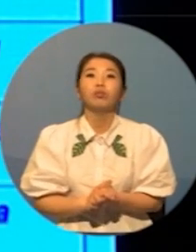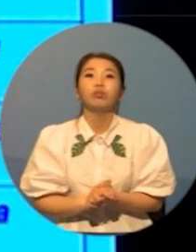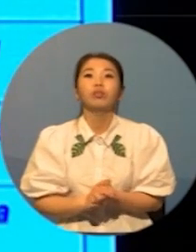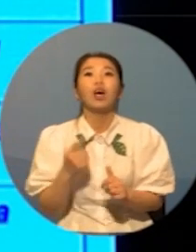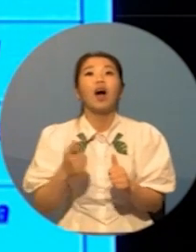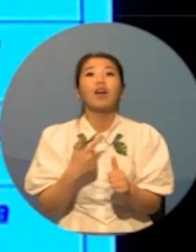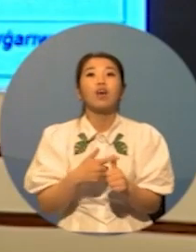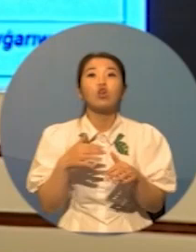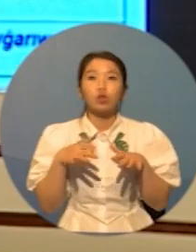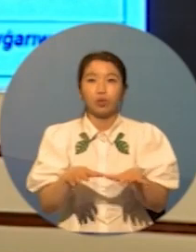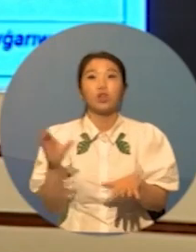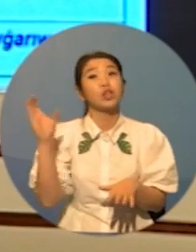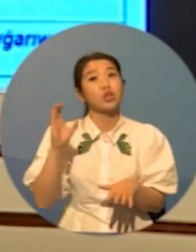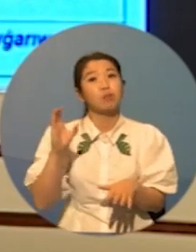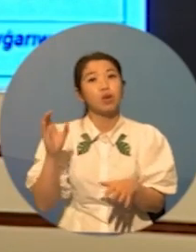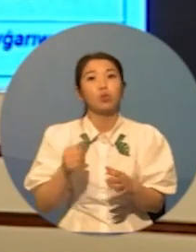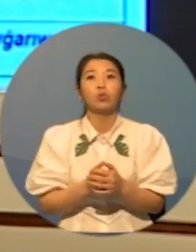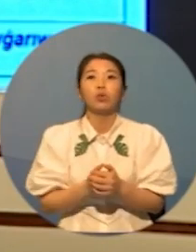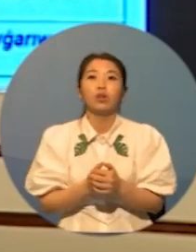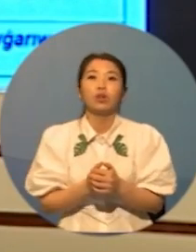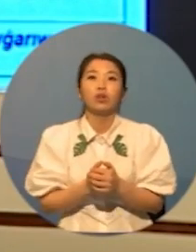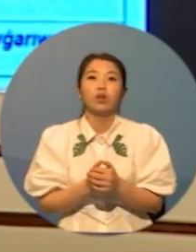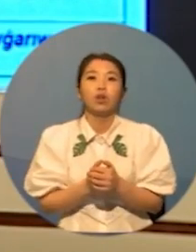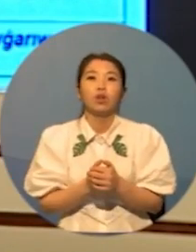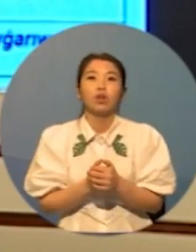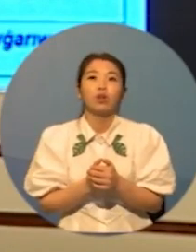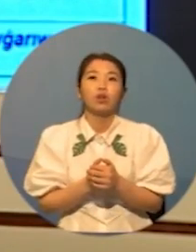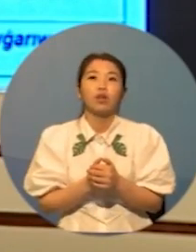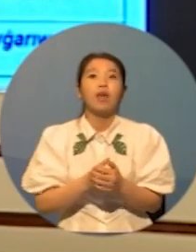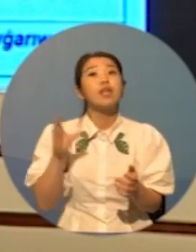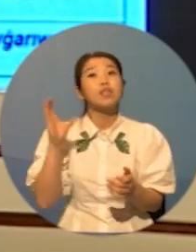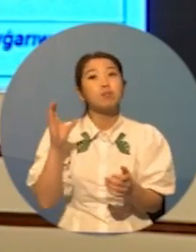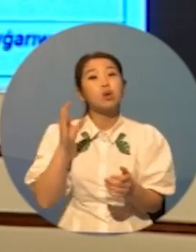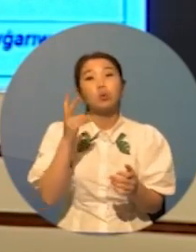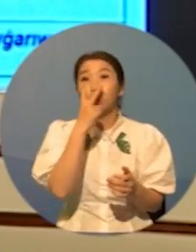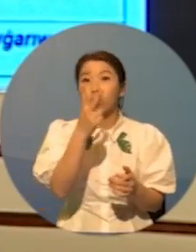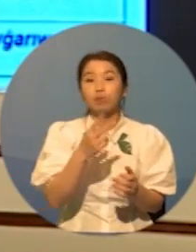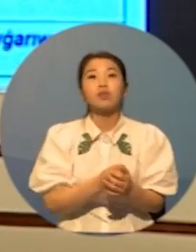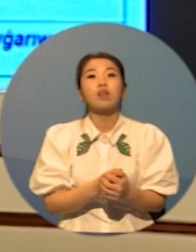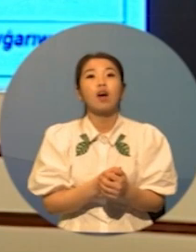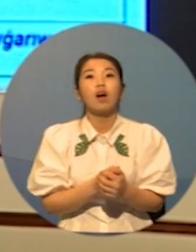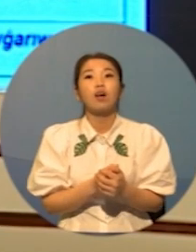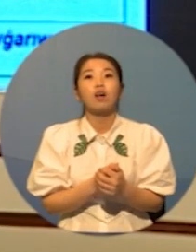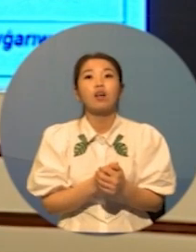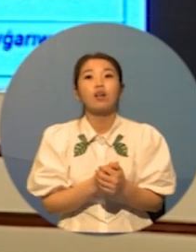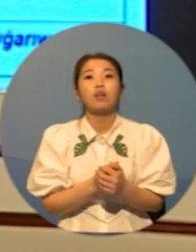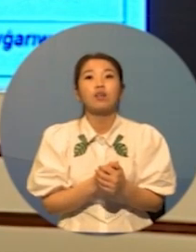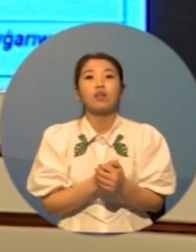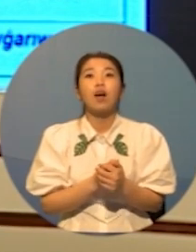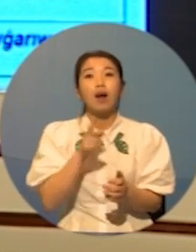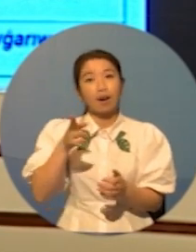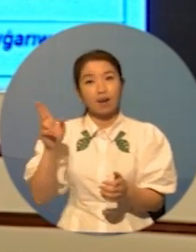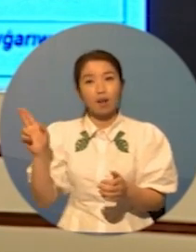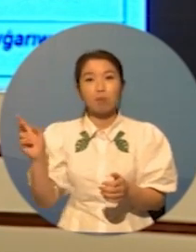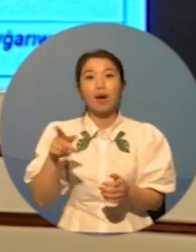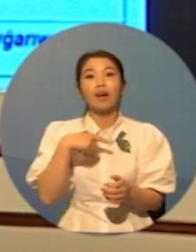Атауыш фейілдің жа сеплену хақында айтқан едік, енді сепленуін қарап өтеміз. Қарақалпақ тілінде